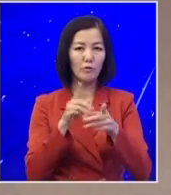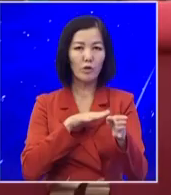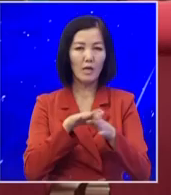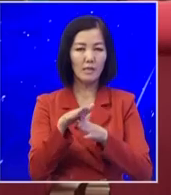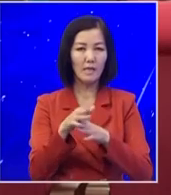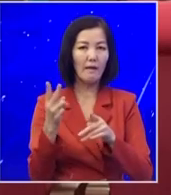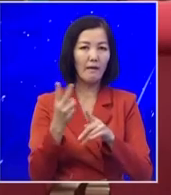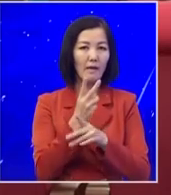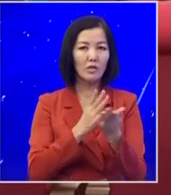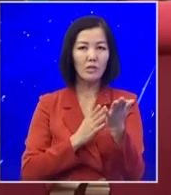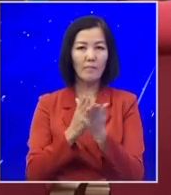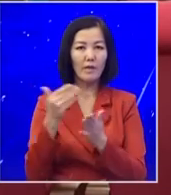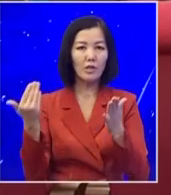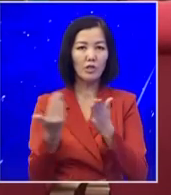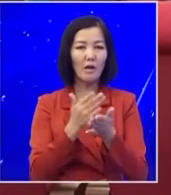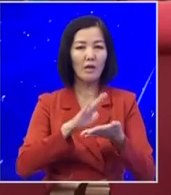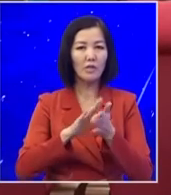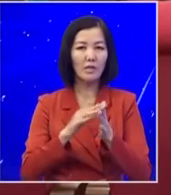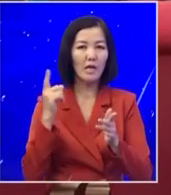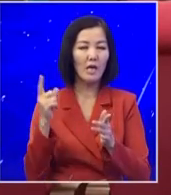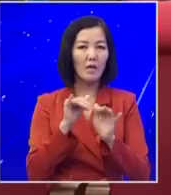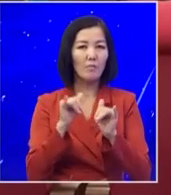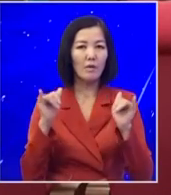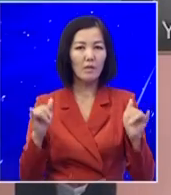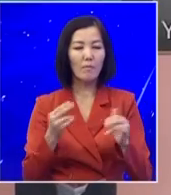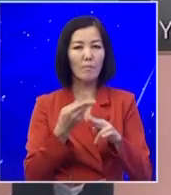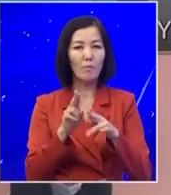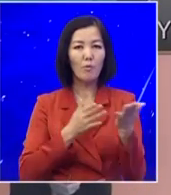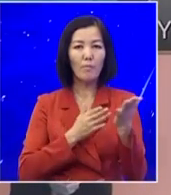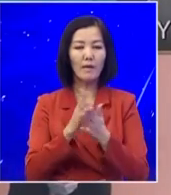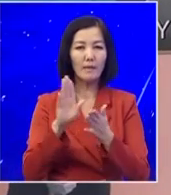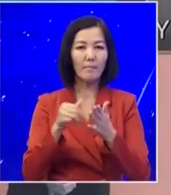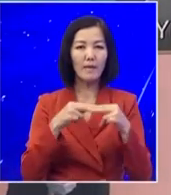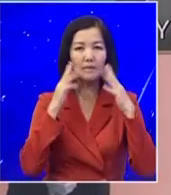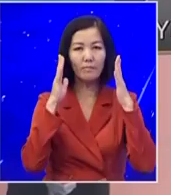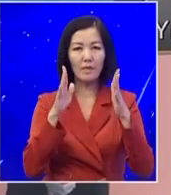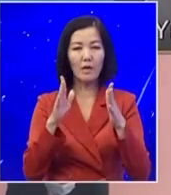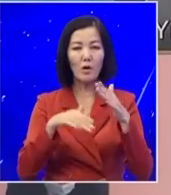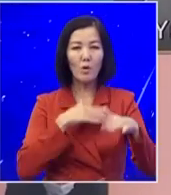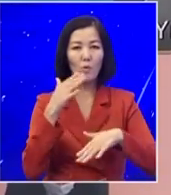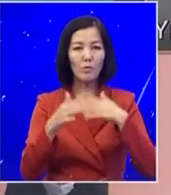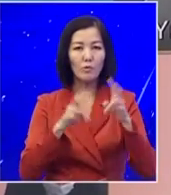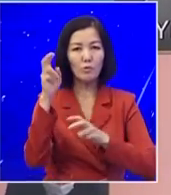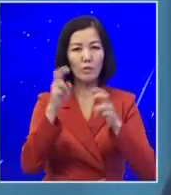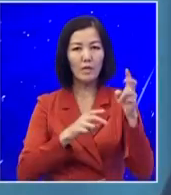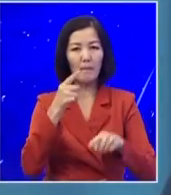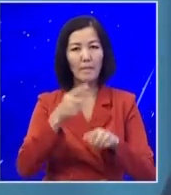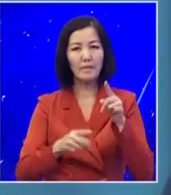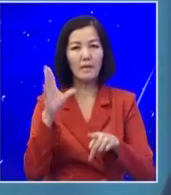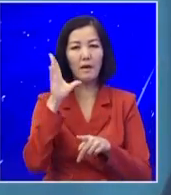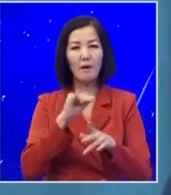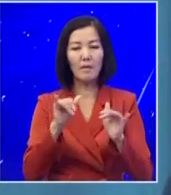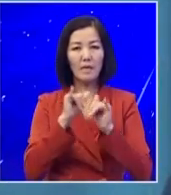асырылады. Екінші бағыт жаңа жағдайдағы экономикалық даму. Бұл бағыттың негізгі басымдығы өңдеуші өнеркәсіптің бәсекеге